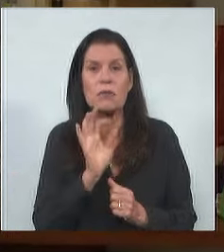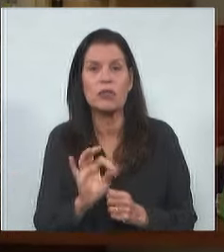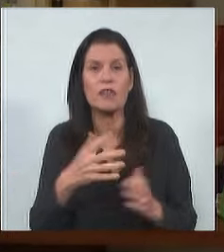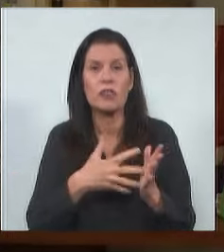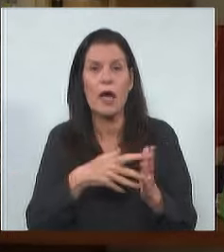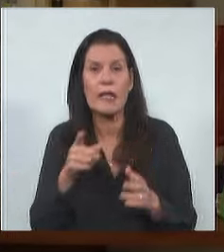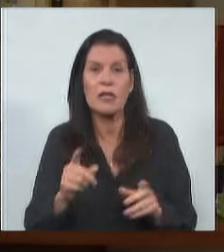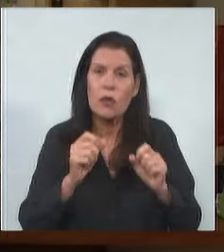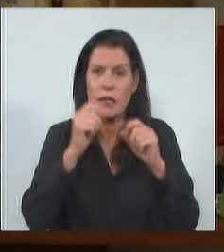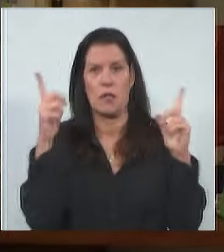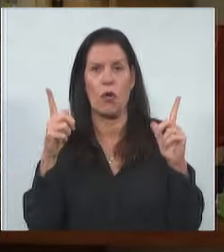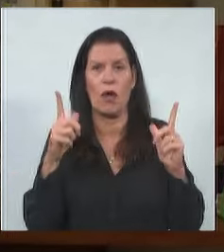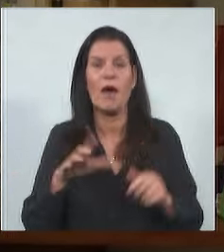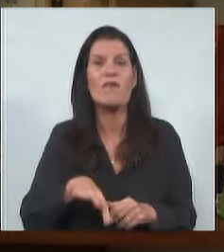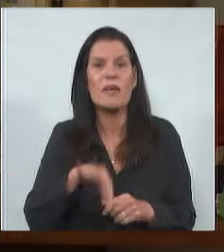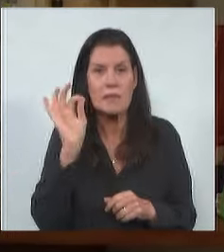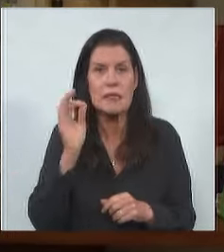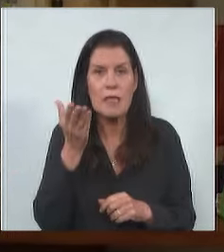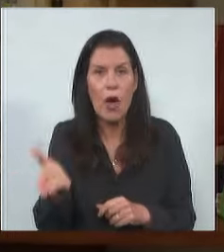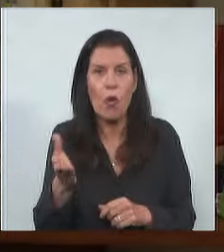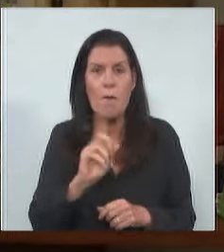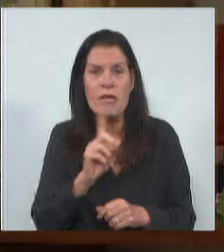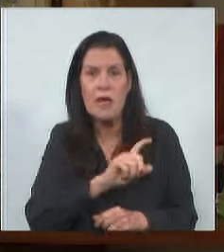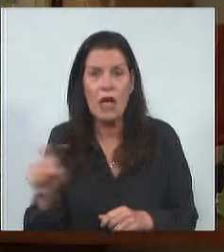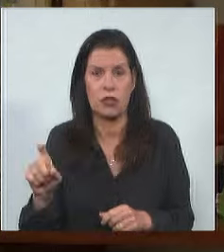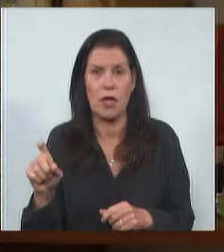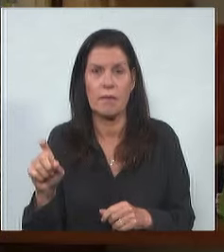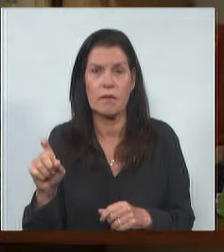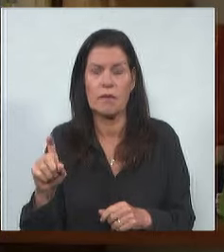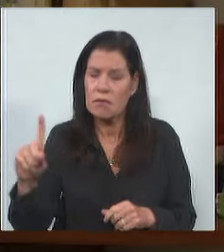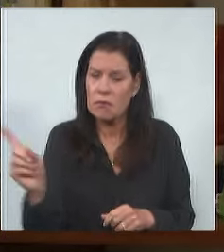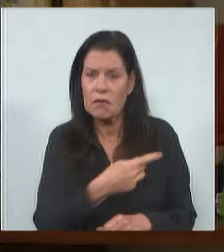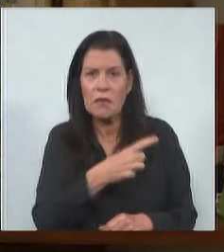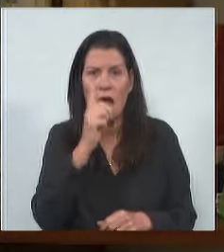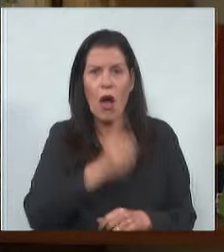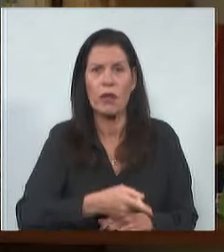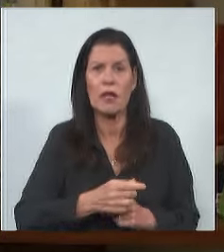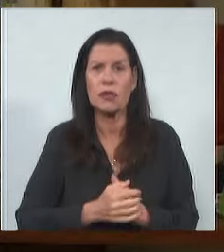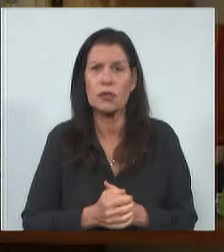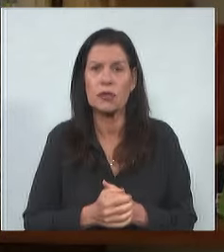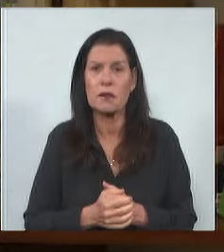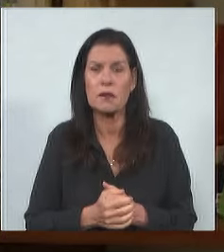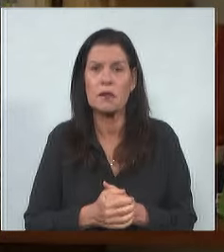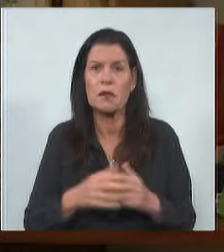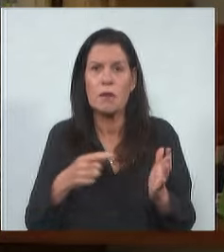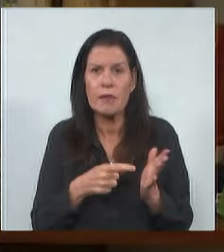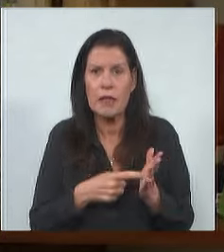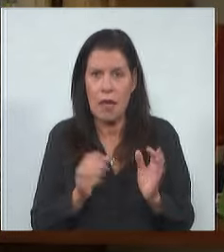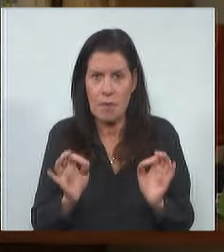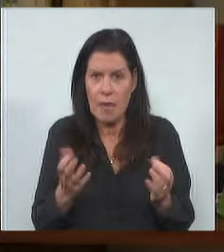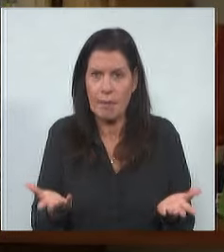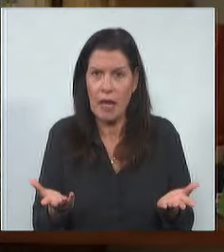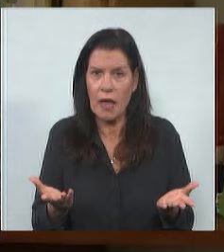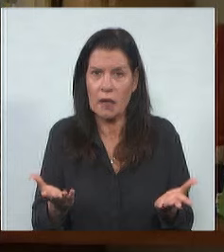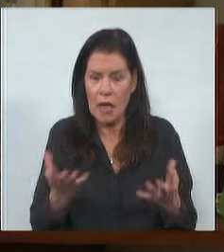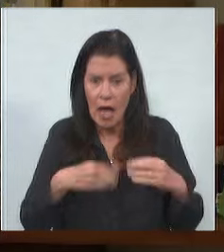ובשביל שימצאו את האשמים ושיעמידו אותם לדין, כי זה אין סוף, מה שאנחנו, המשפחה